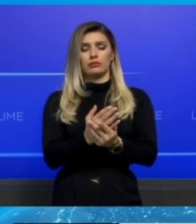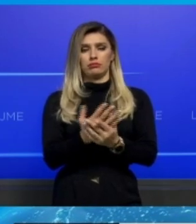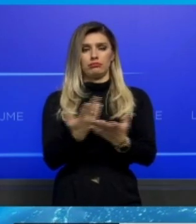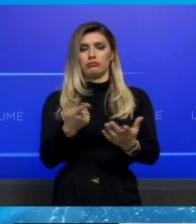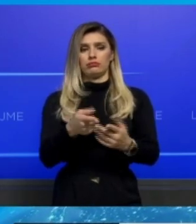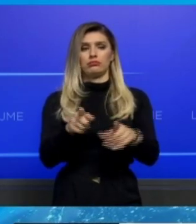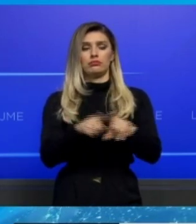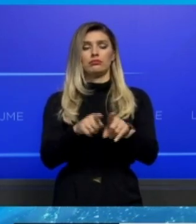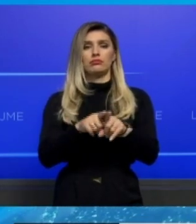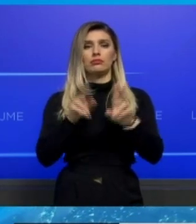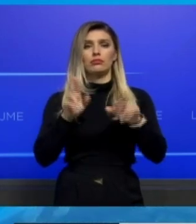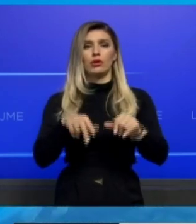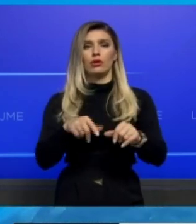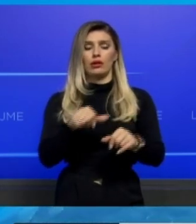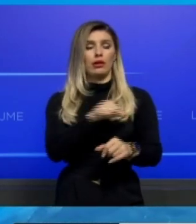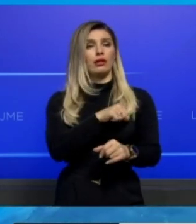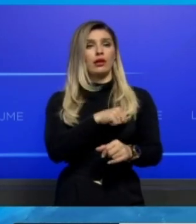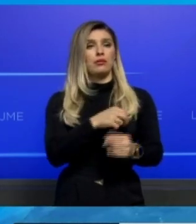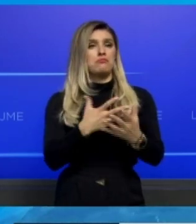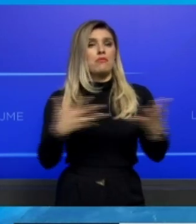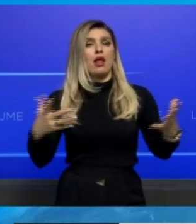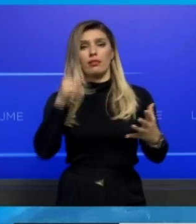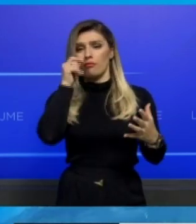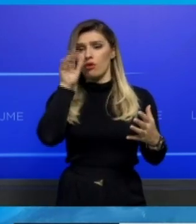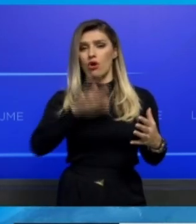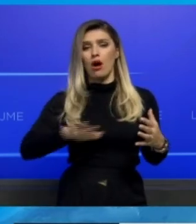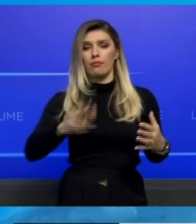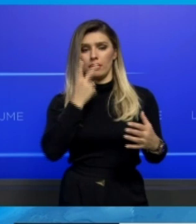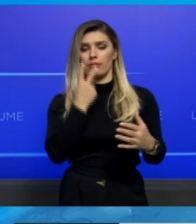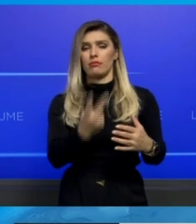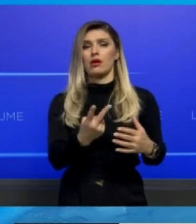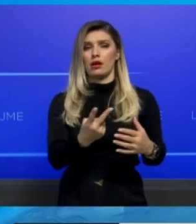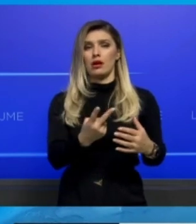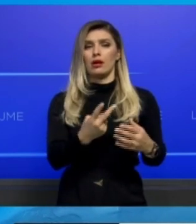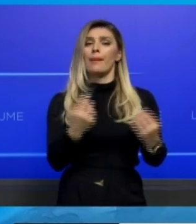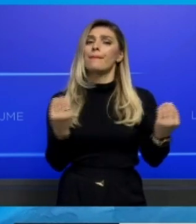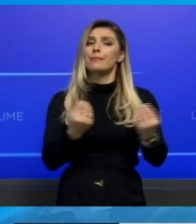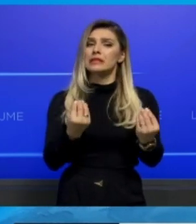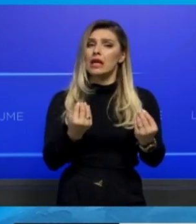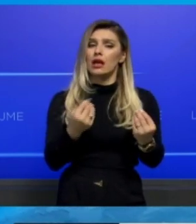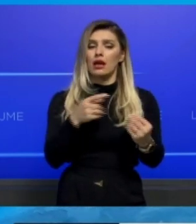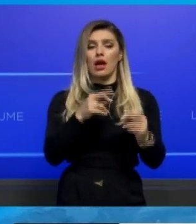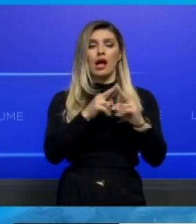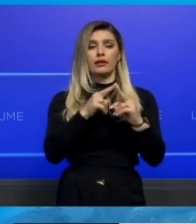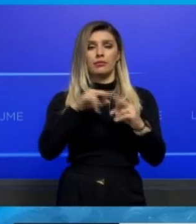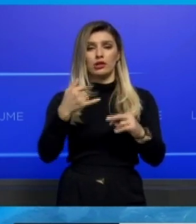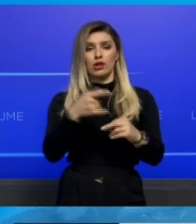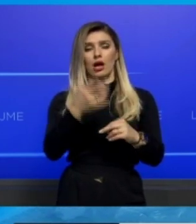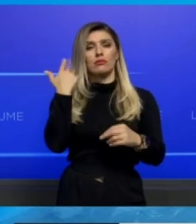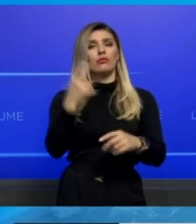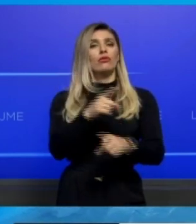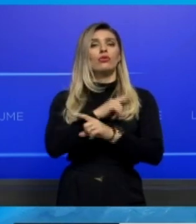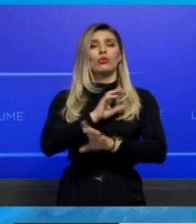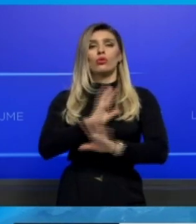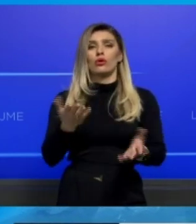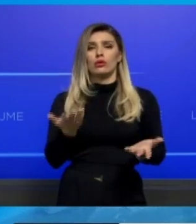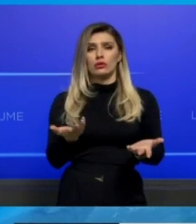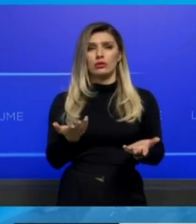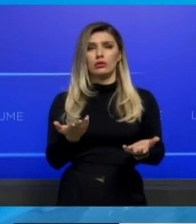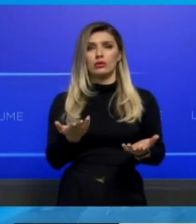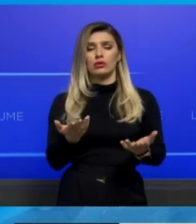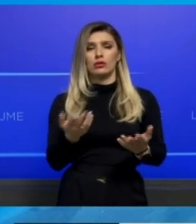që ka qenë interes i publiku që me ditë, pasi që Adem Jasharin atë ku ka qenë i vrarë